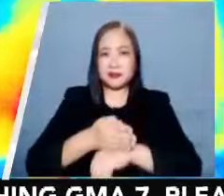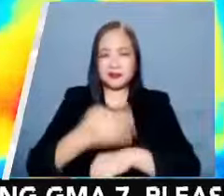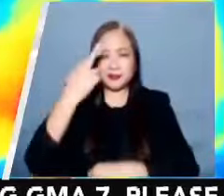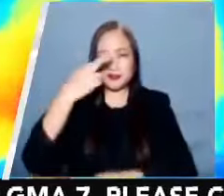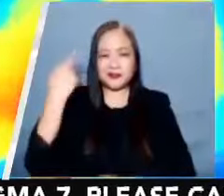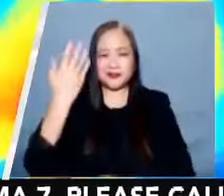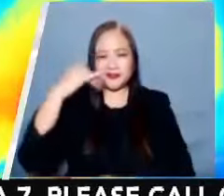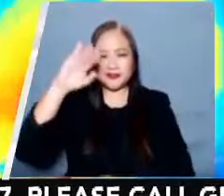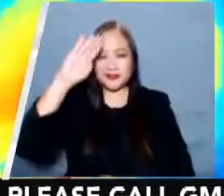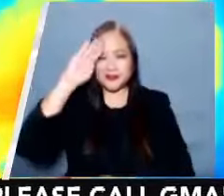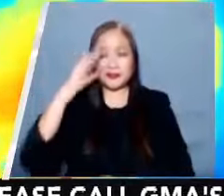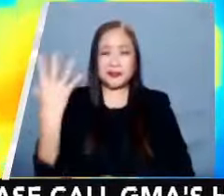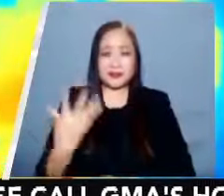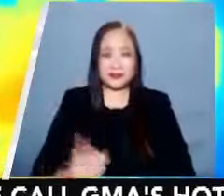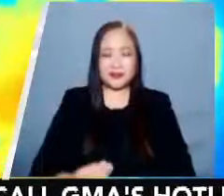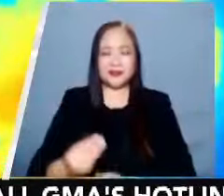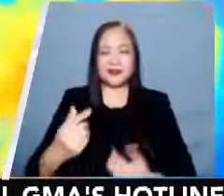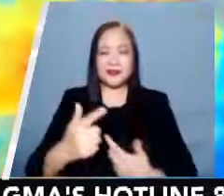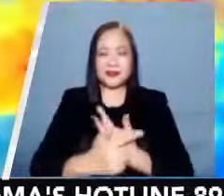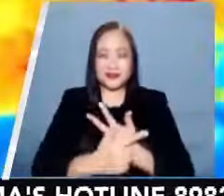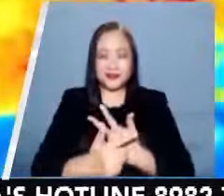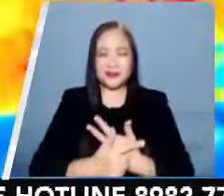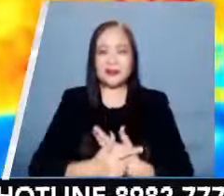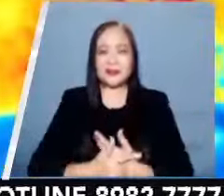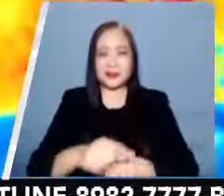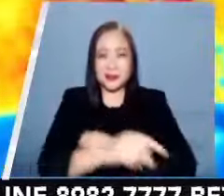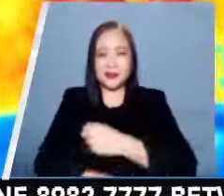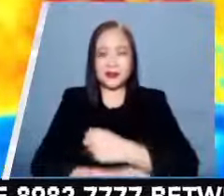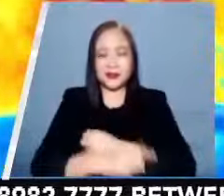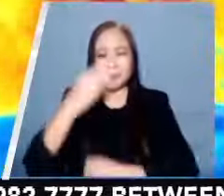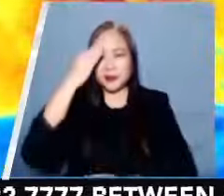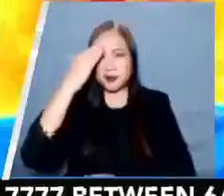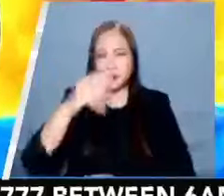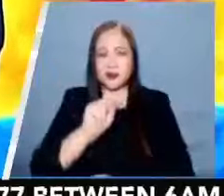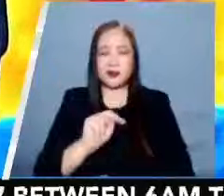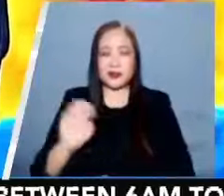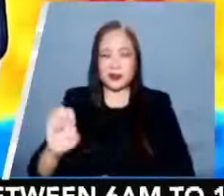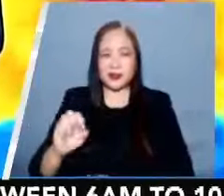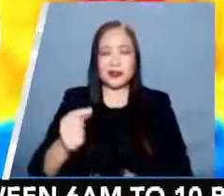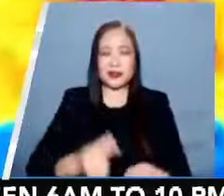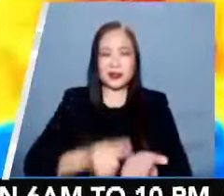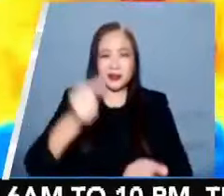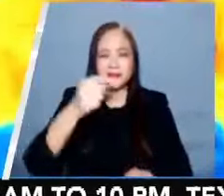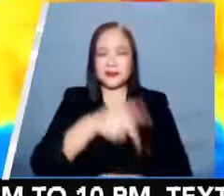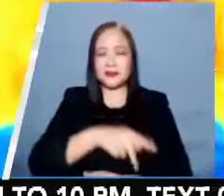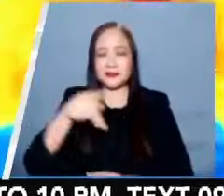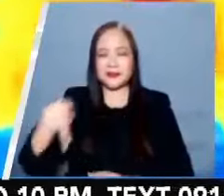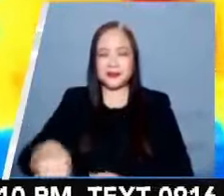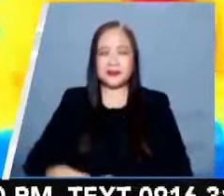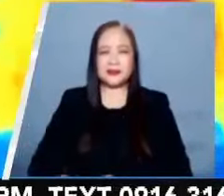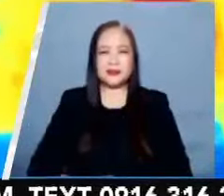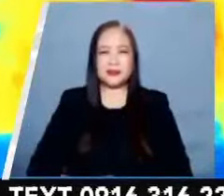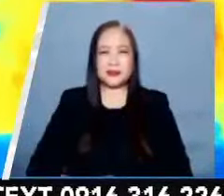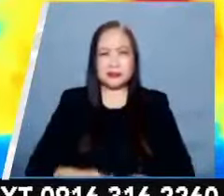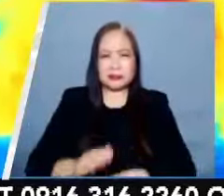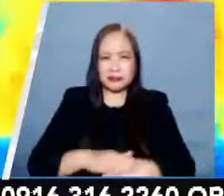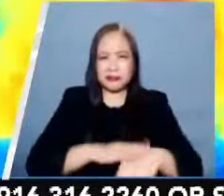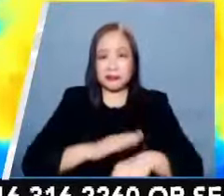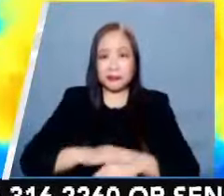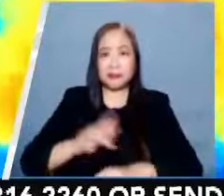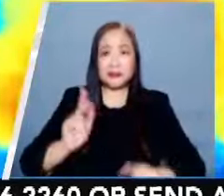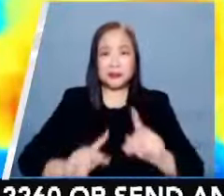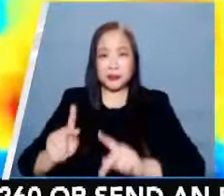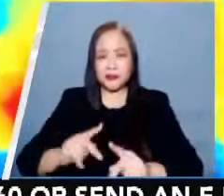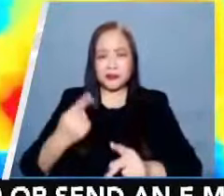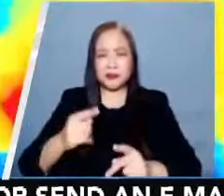Batangas, Laguna, Quezon, Bulacan, Nueva Ecija, Tarlac at Pampanga. Pinaalerto po ang mga residente mula sa banta ng bahay o kaya